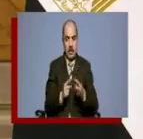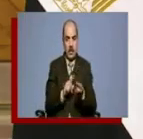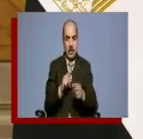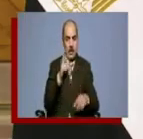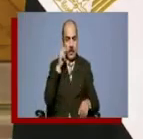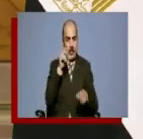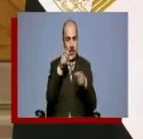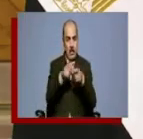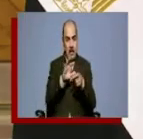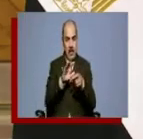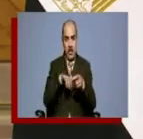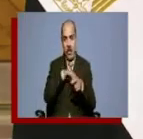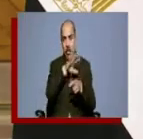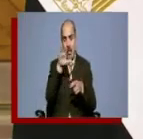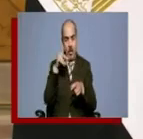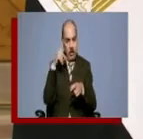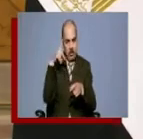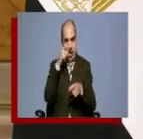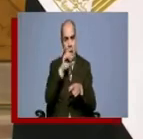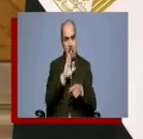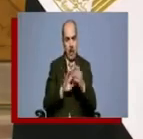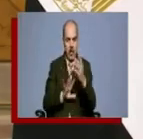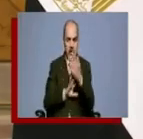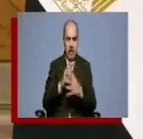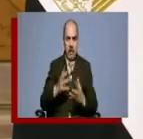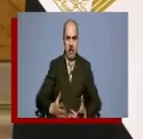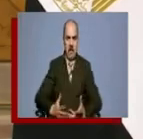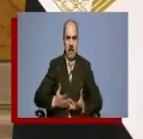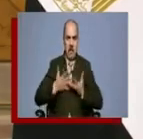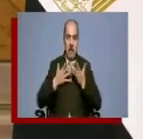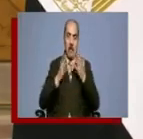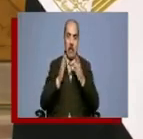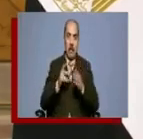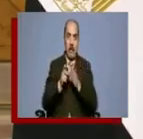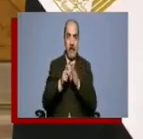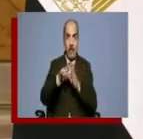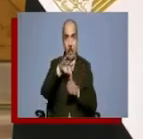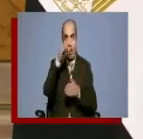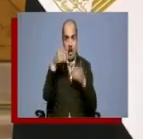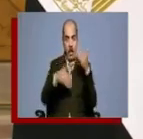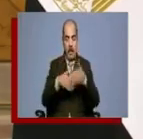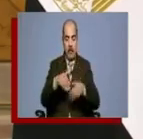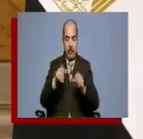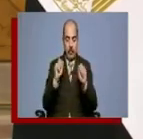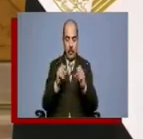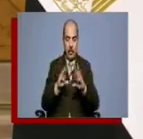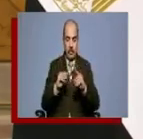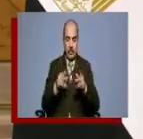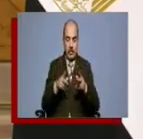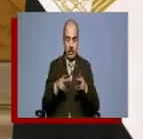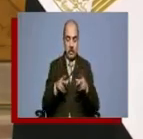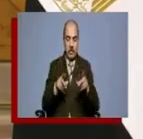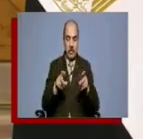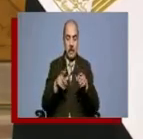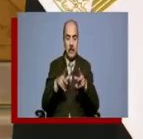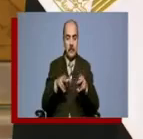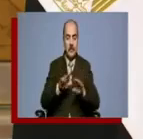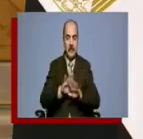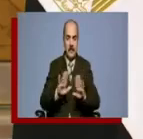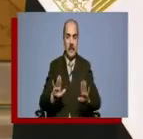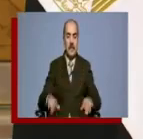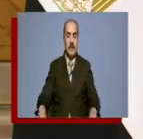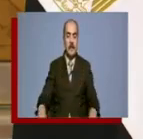يعني ربعهم 10% منهم اضعاف اللي هم عندهم احلام الصهيونيه يعني مش بقول مش اقول اسرائيل بقى